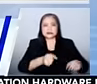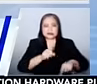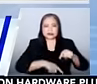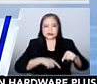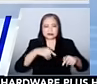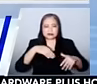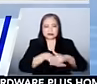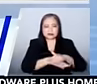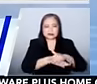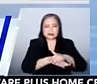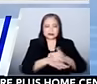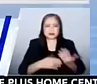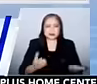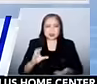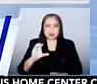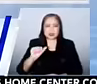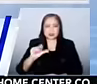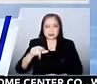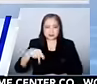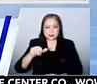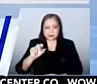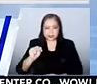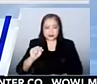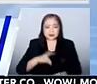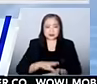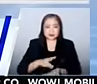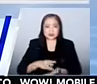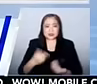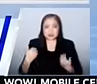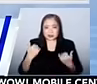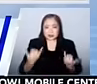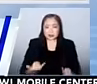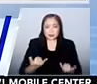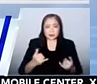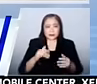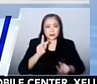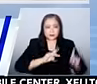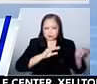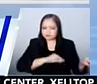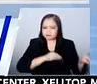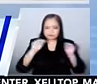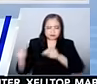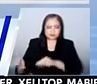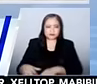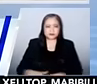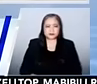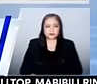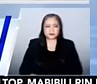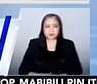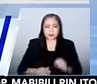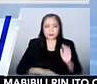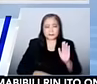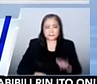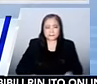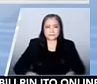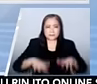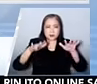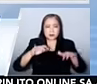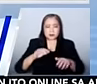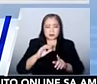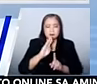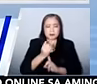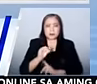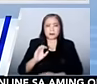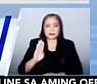parang sa Calapan city kung saan nagkasa ng evacuation binari ng mga bayan ng bungabong at bako